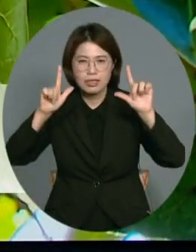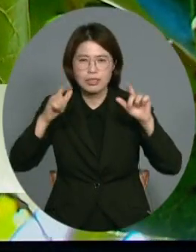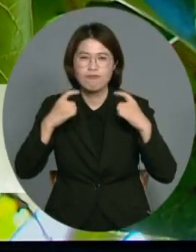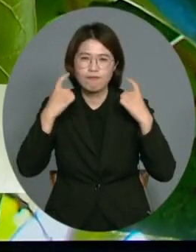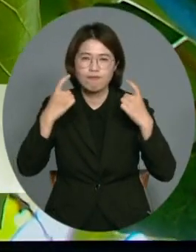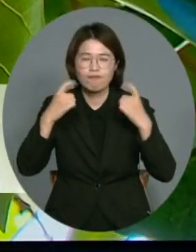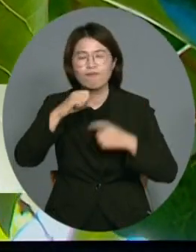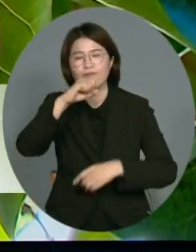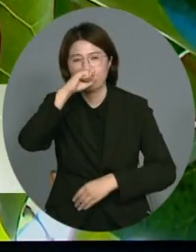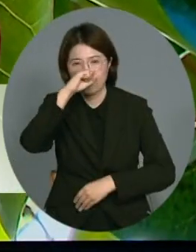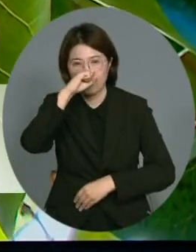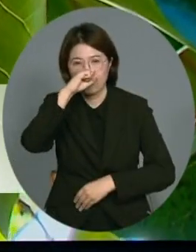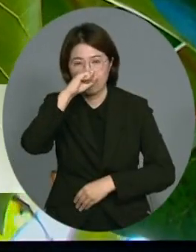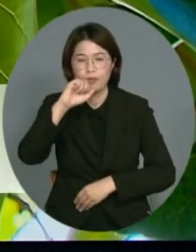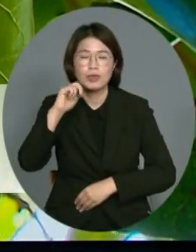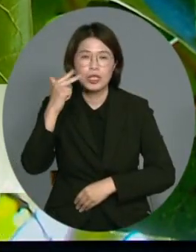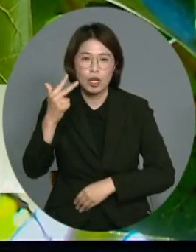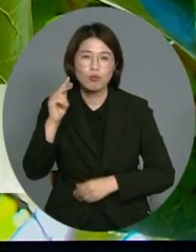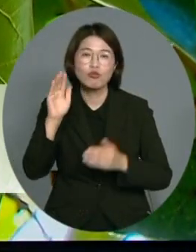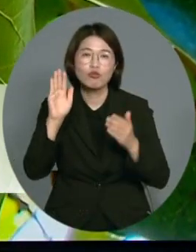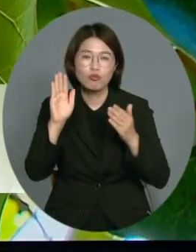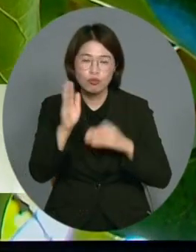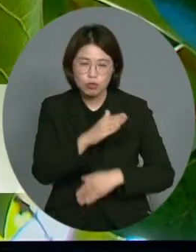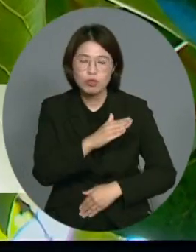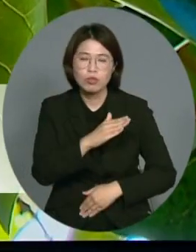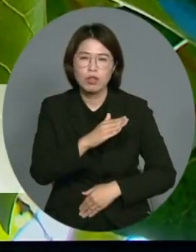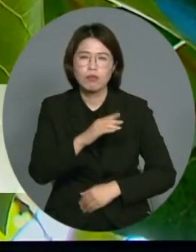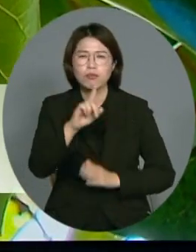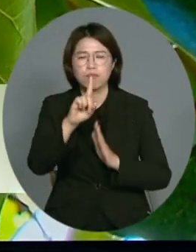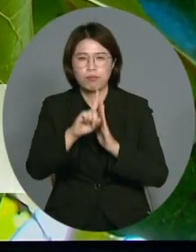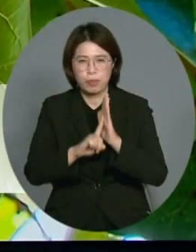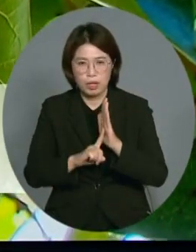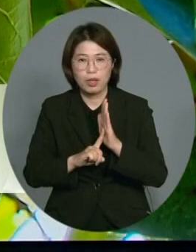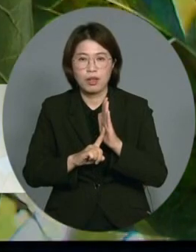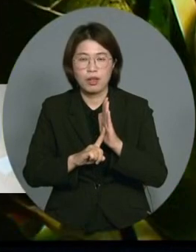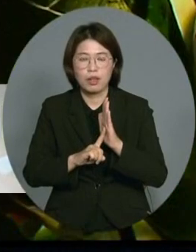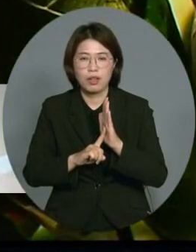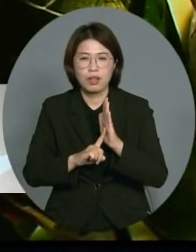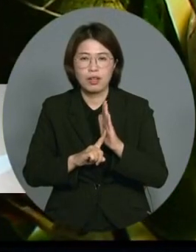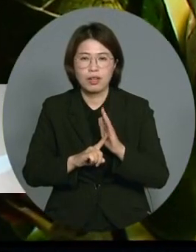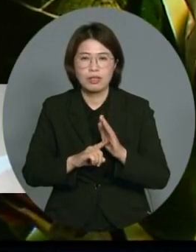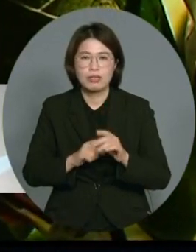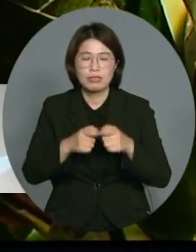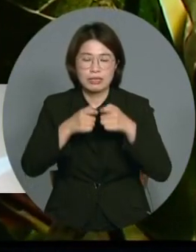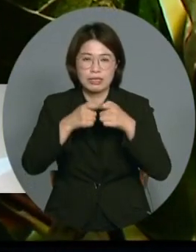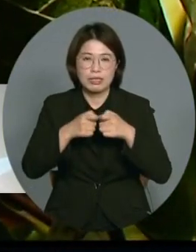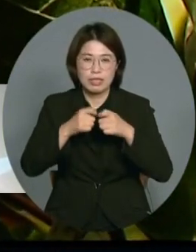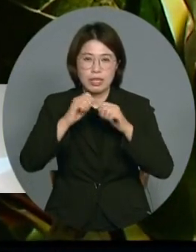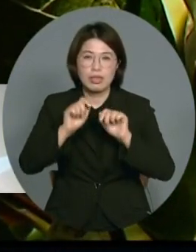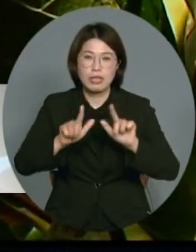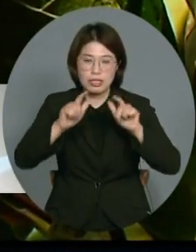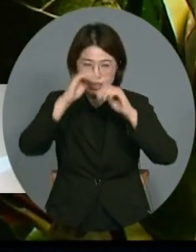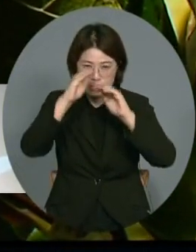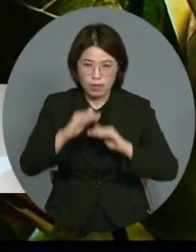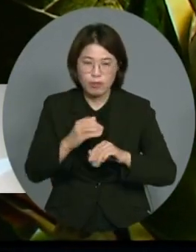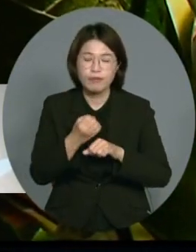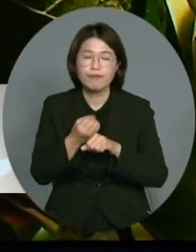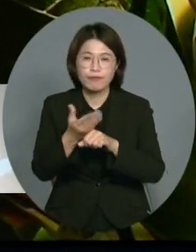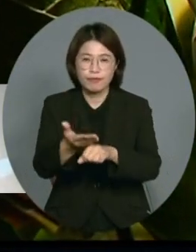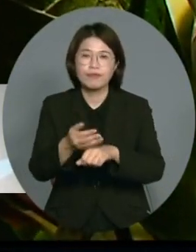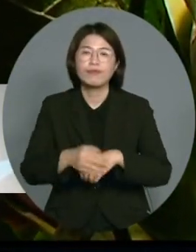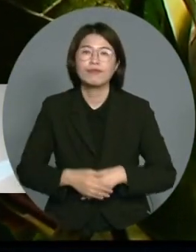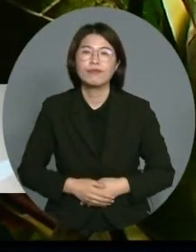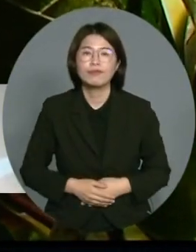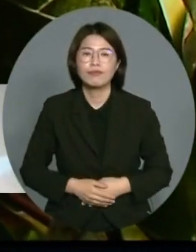하기에 좋겠습니다. 다음 주 초반부터 다시 기온이 떨어진다고 합니다. 자세한 날씨 유하경 기상캐스터가